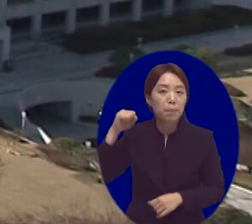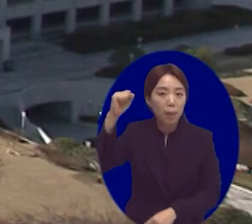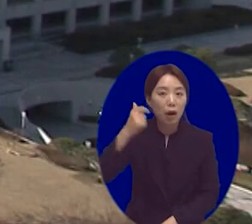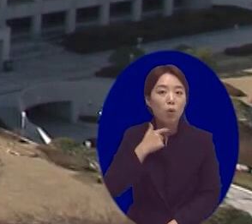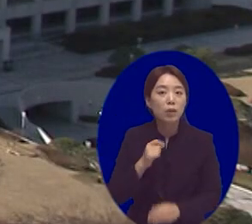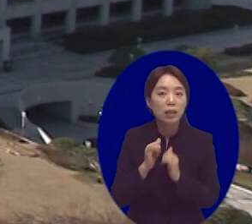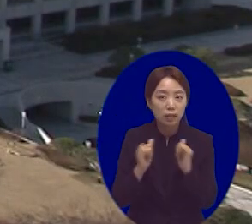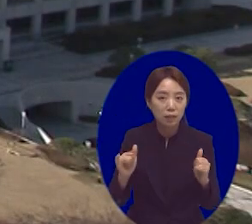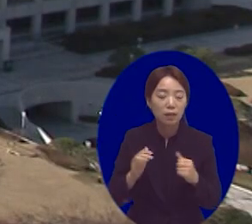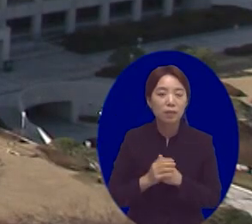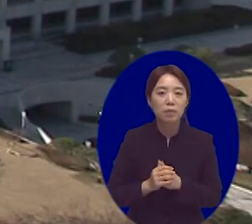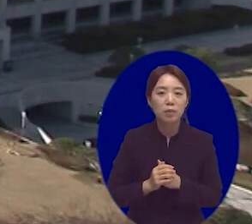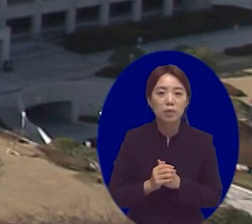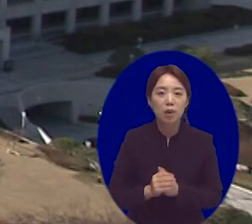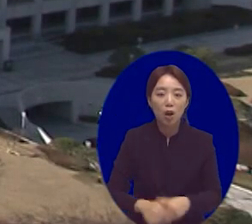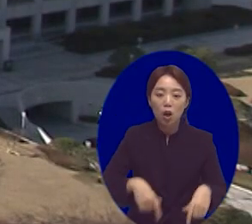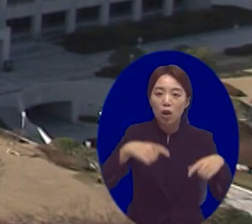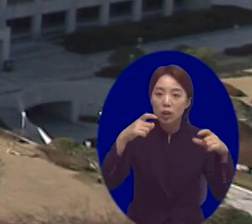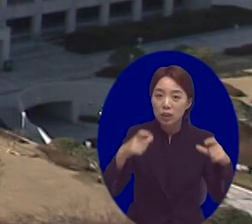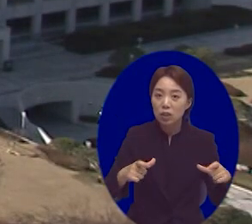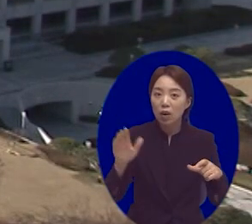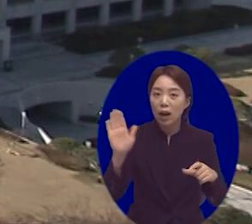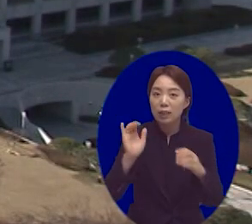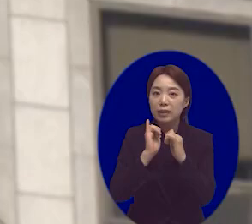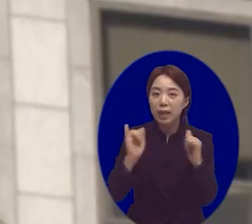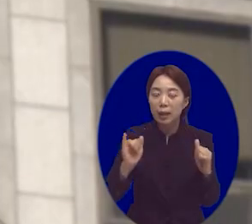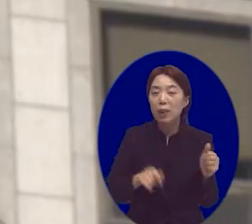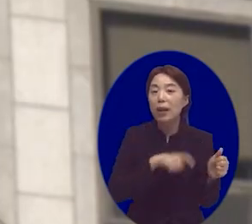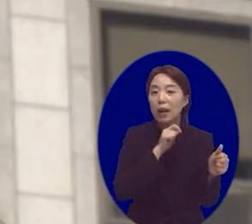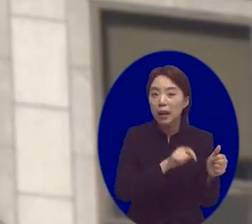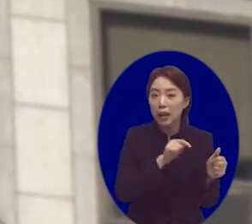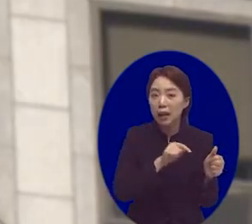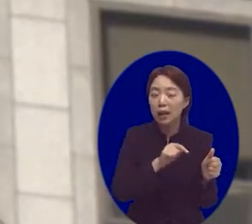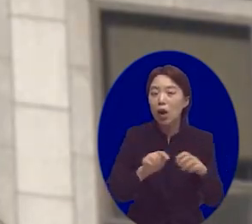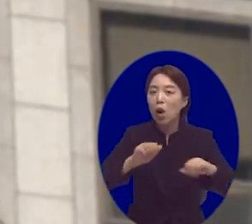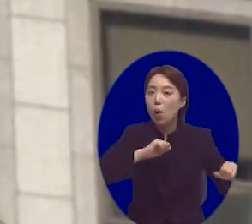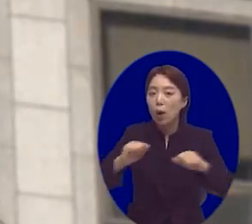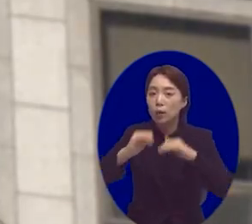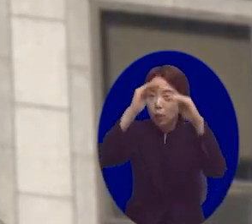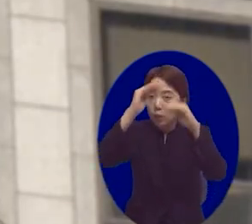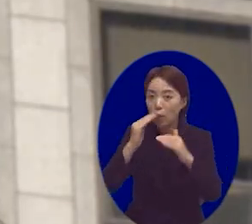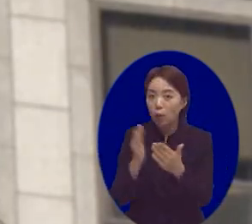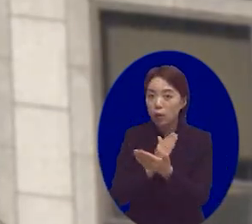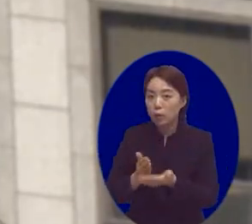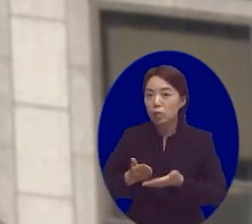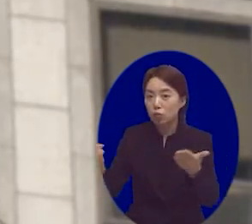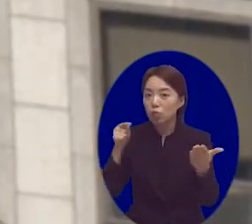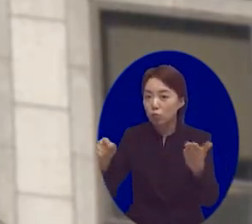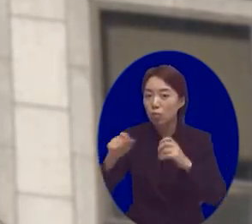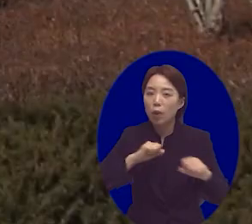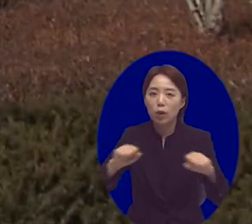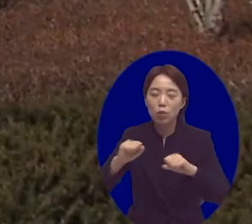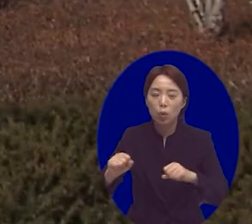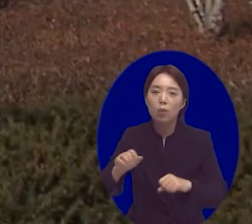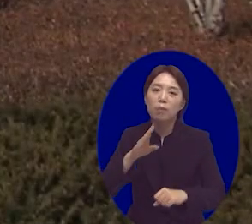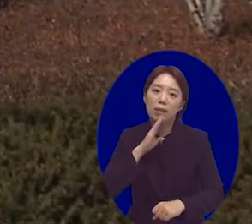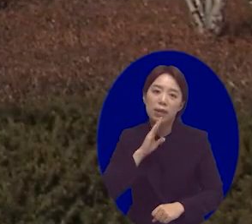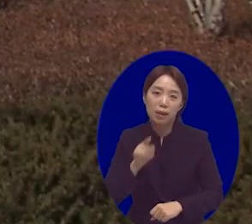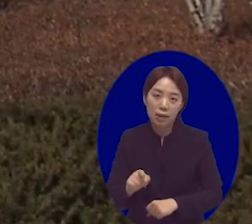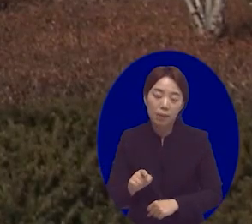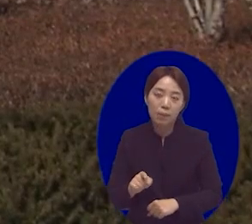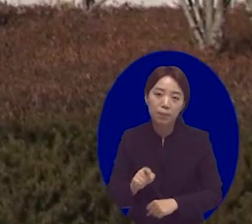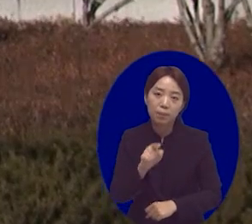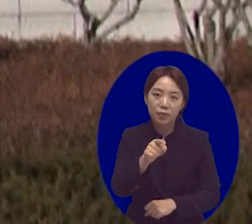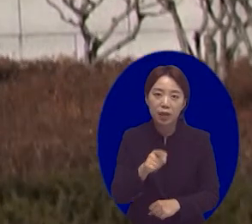사람으로 선거구민이 아닌 사람들에게 A씨의 의정보고서를 배부하는 방법으로 선거운동을 했다.